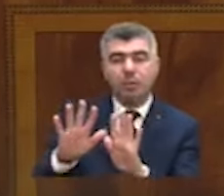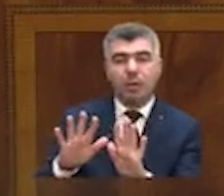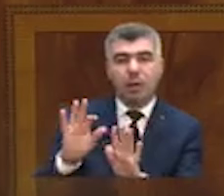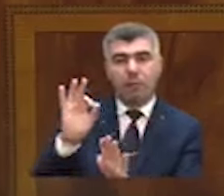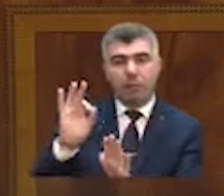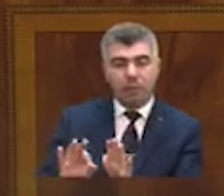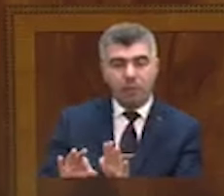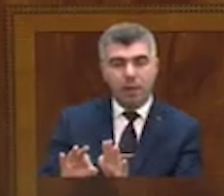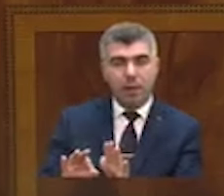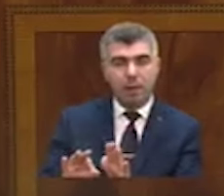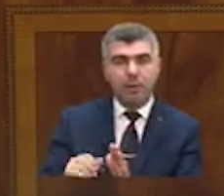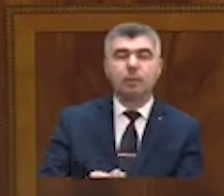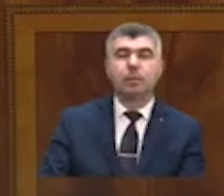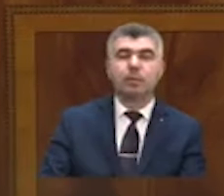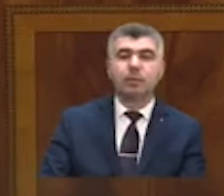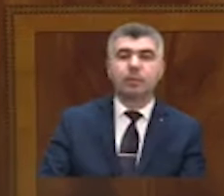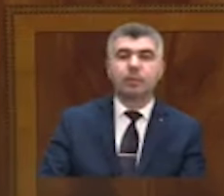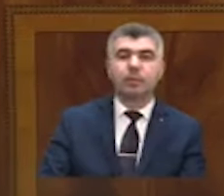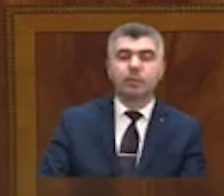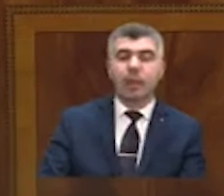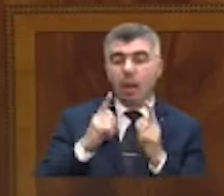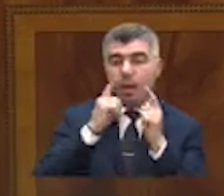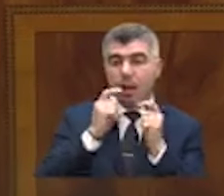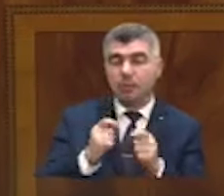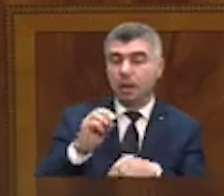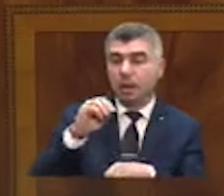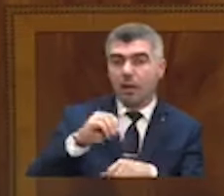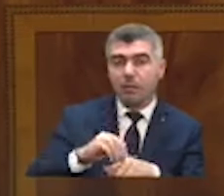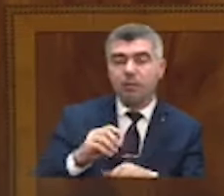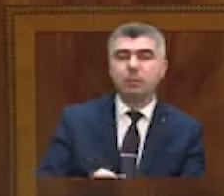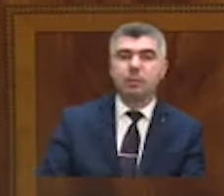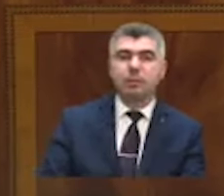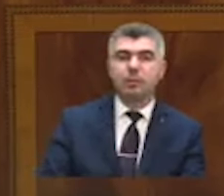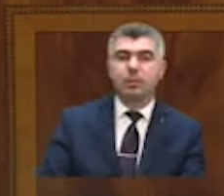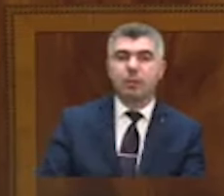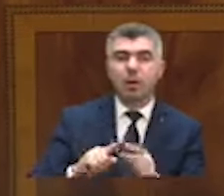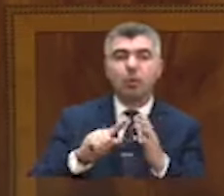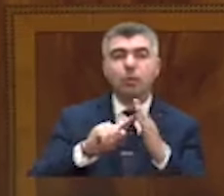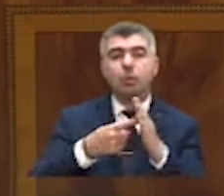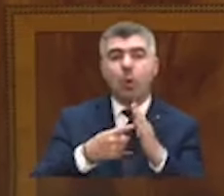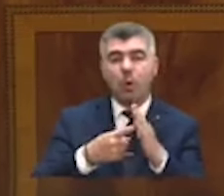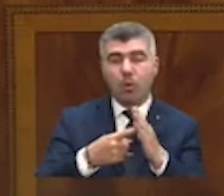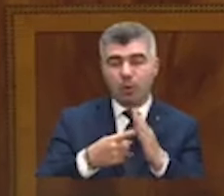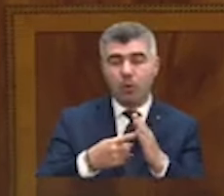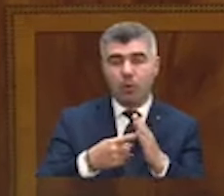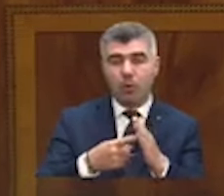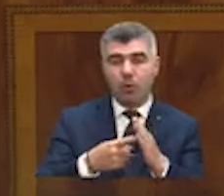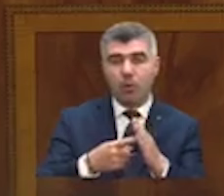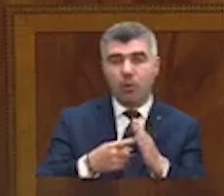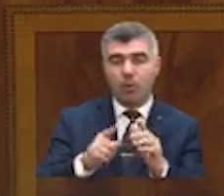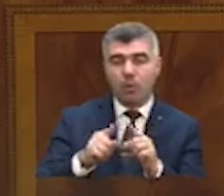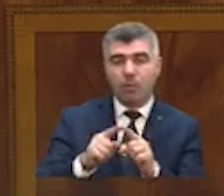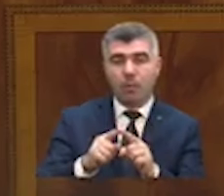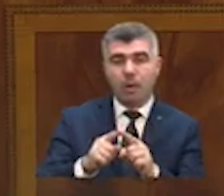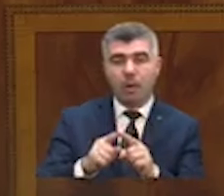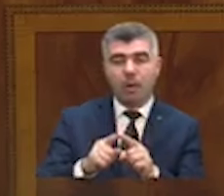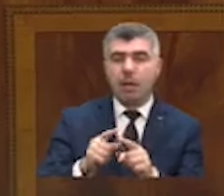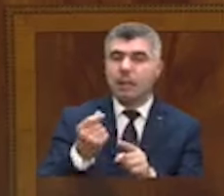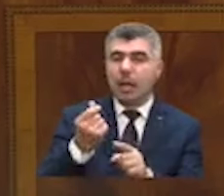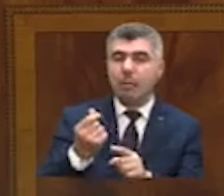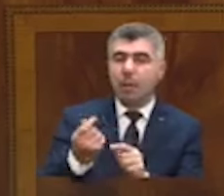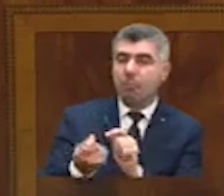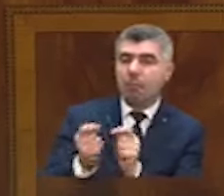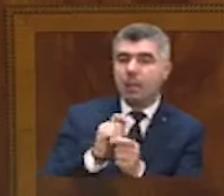وهاهي جايه في الطريق شوفوا لكت سيتي باش يكون عندنا جداب خليناه في واححد الثمن